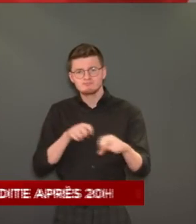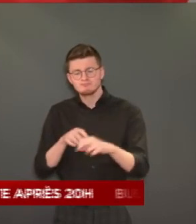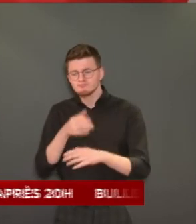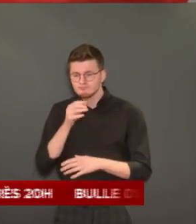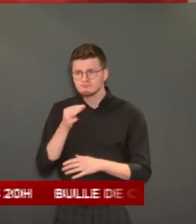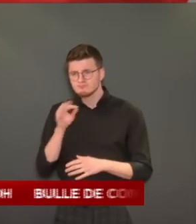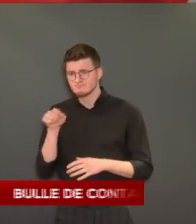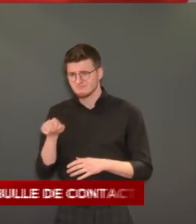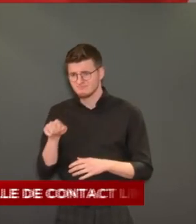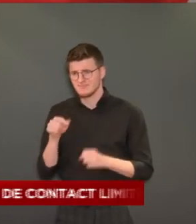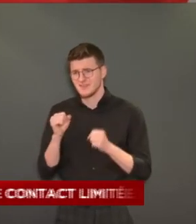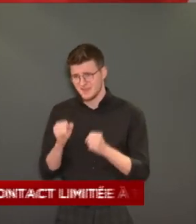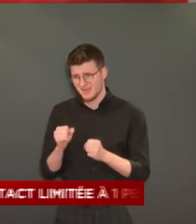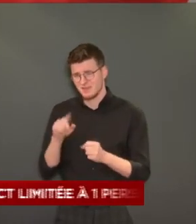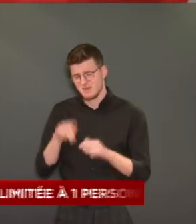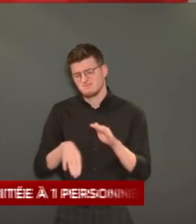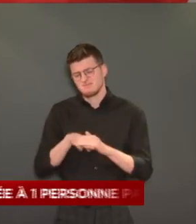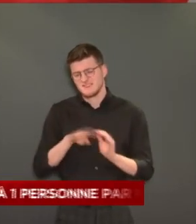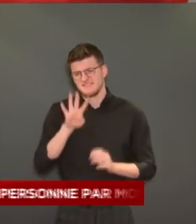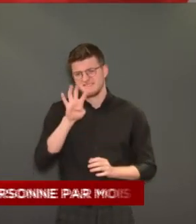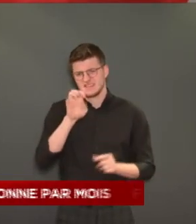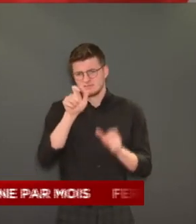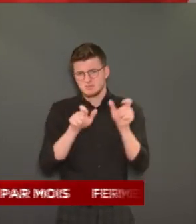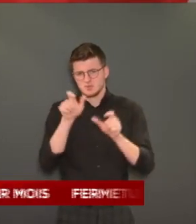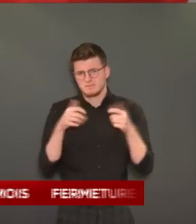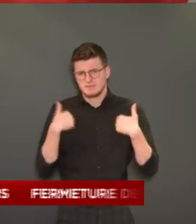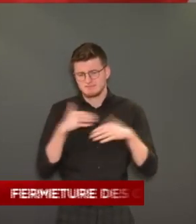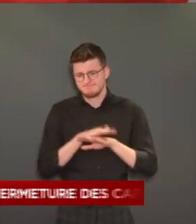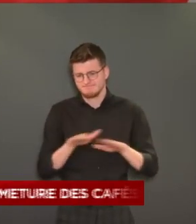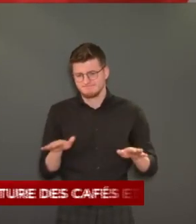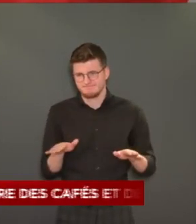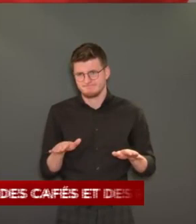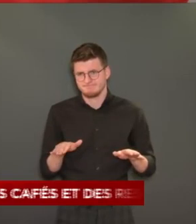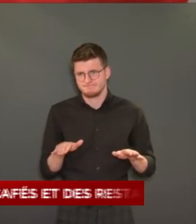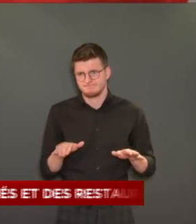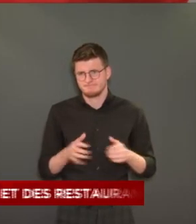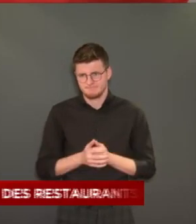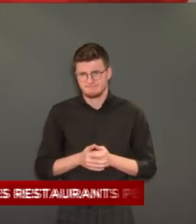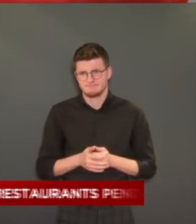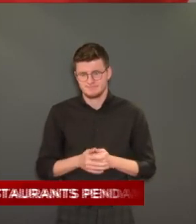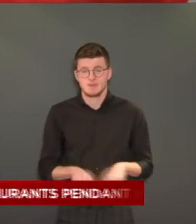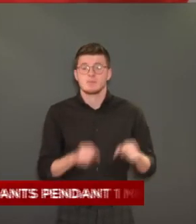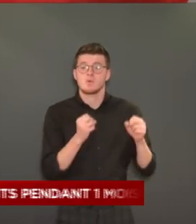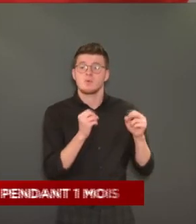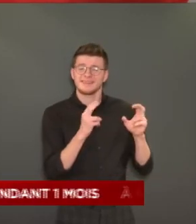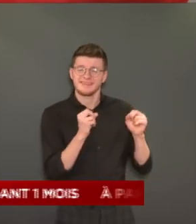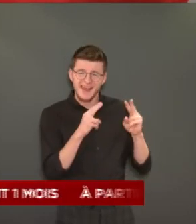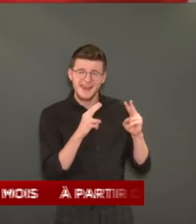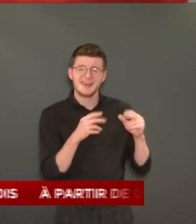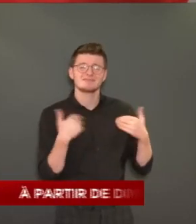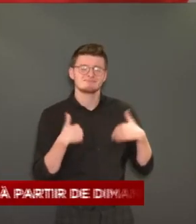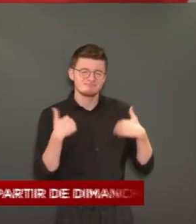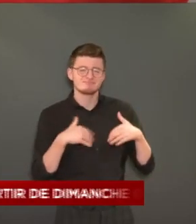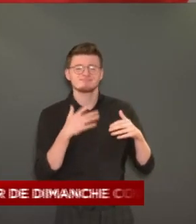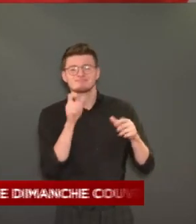bien boire une tasse de café ensemble, mais ce sera 40 maximum. Les hôtels, par exemple, ce sera pour les personnes